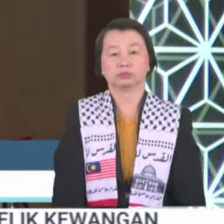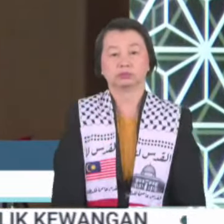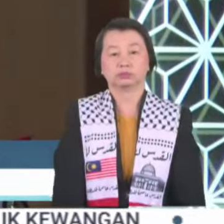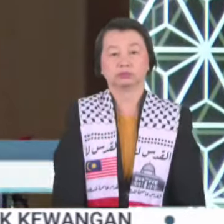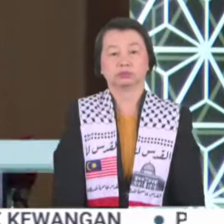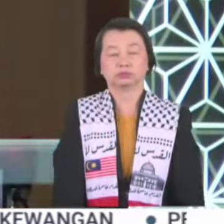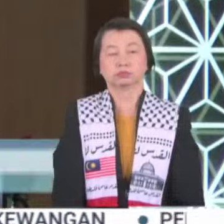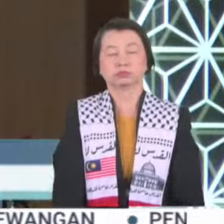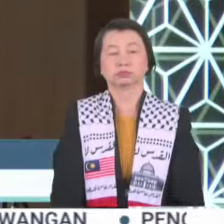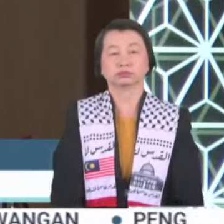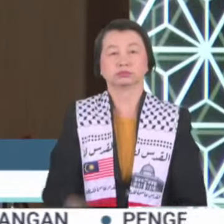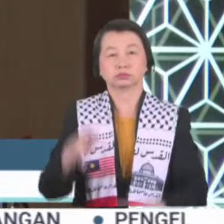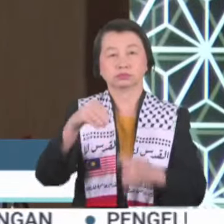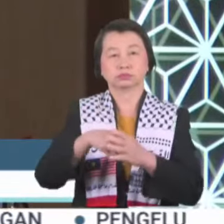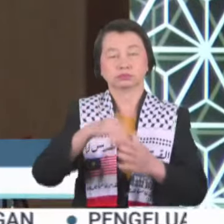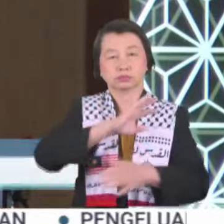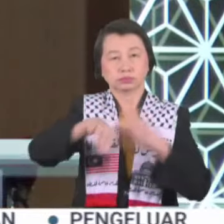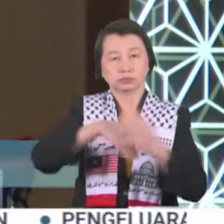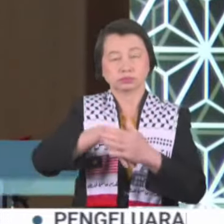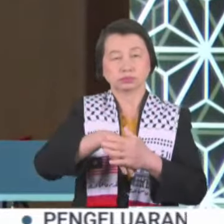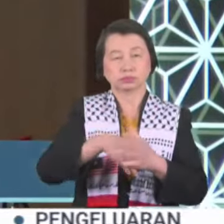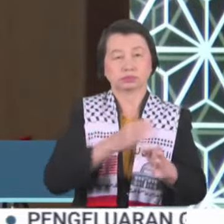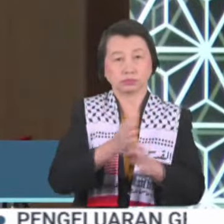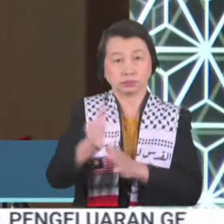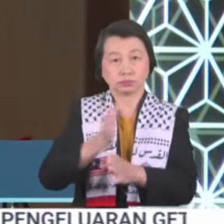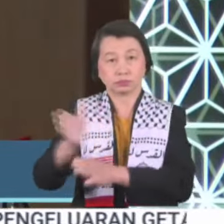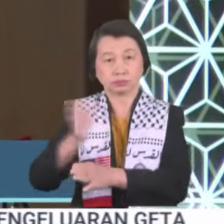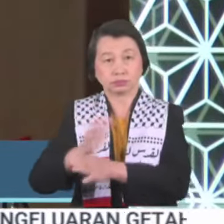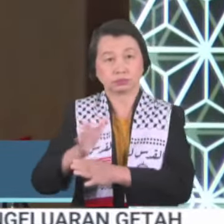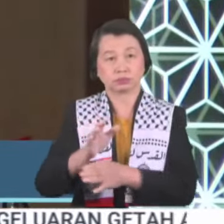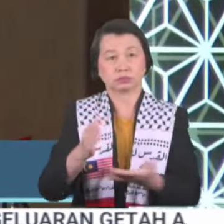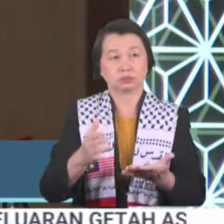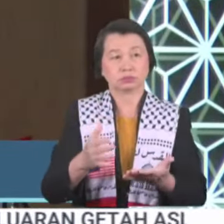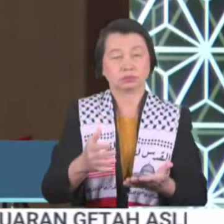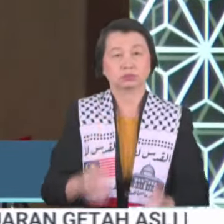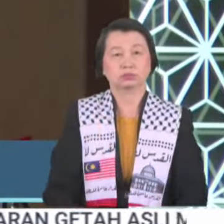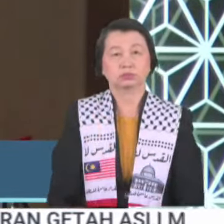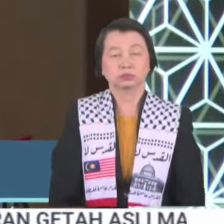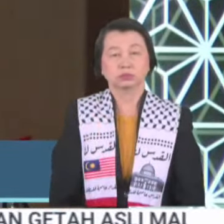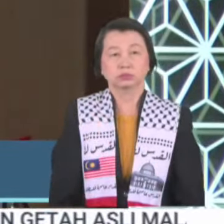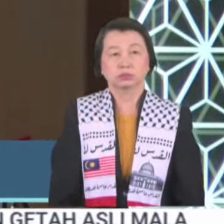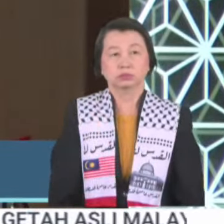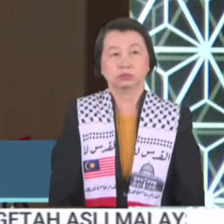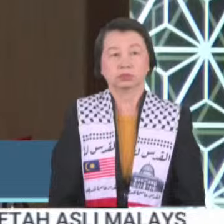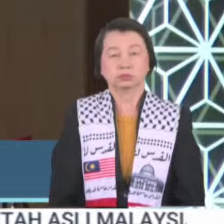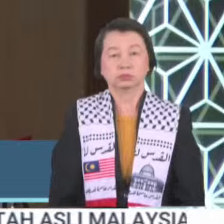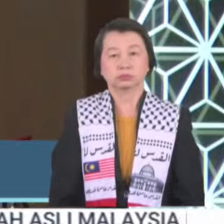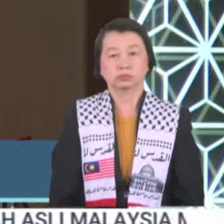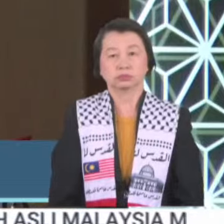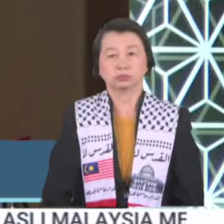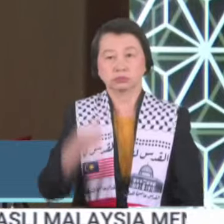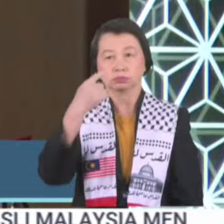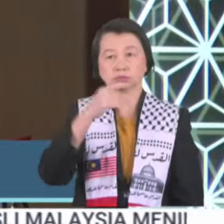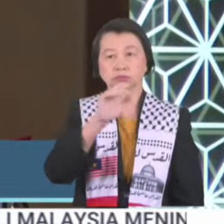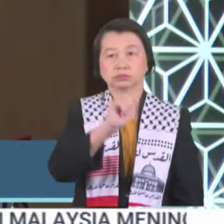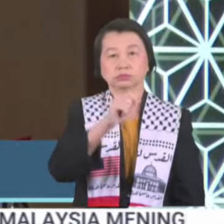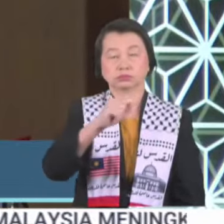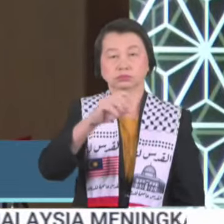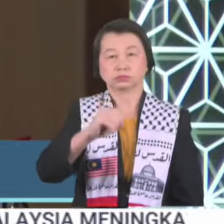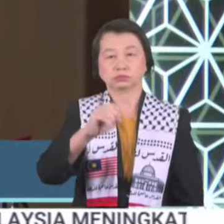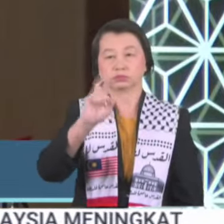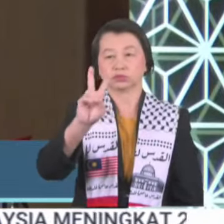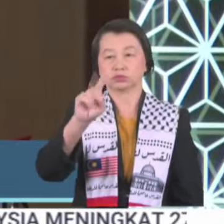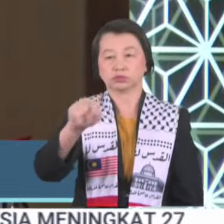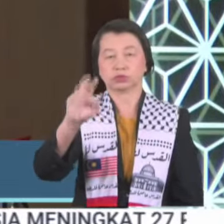Gender perspectives into every aspect of our development agenda. The findings of AGO